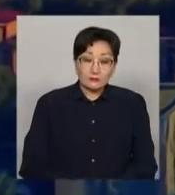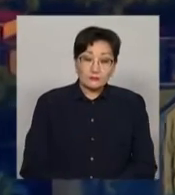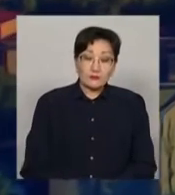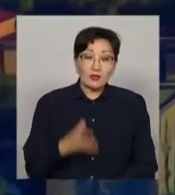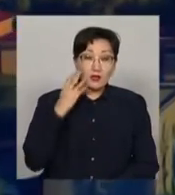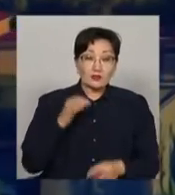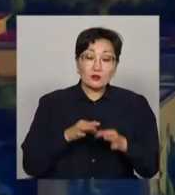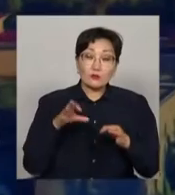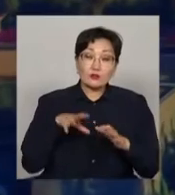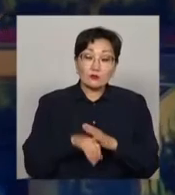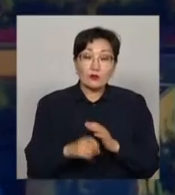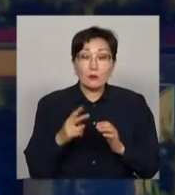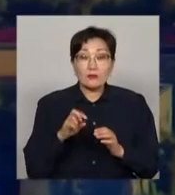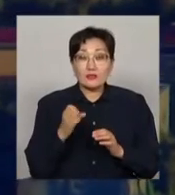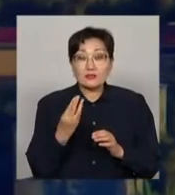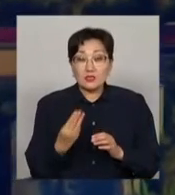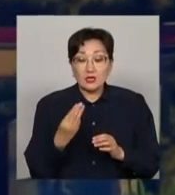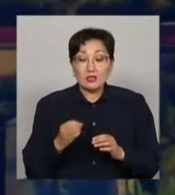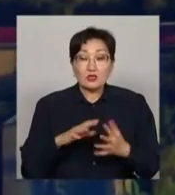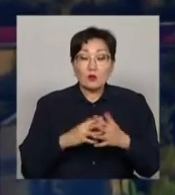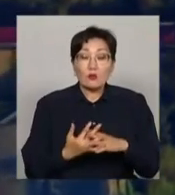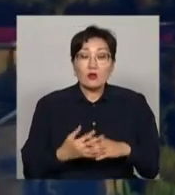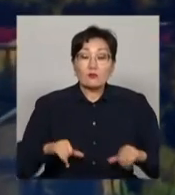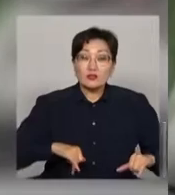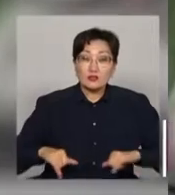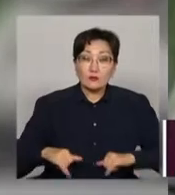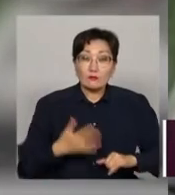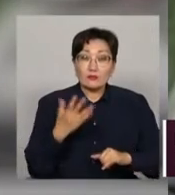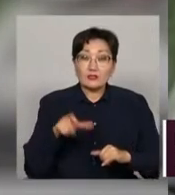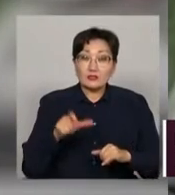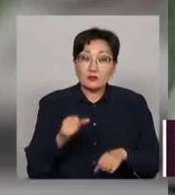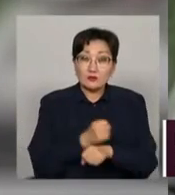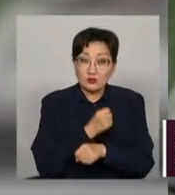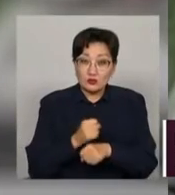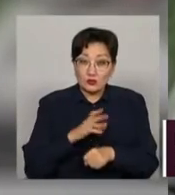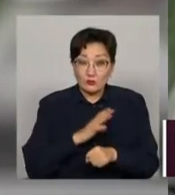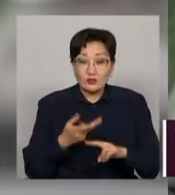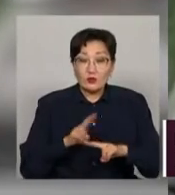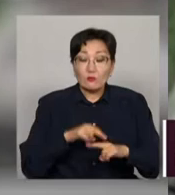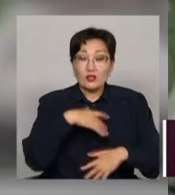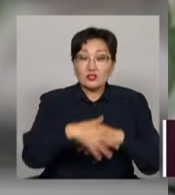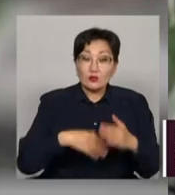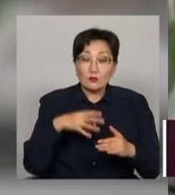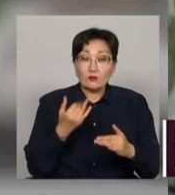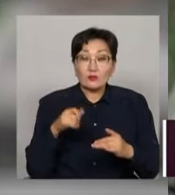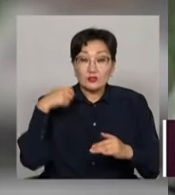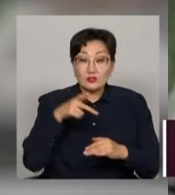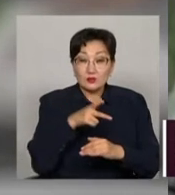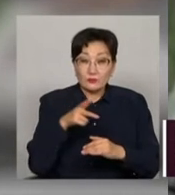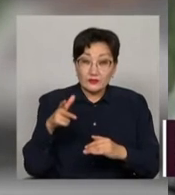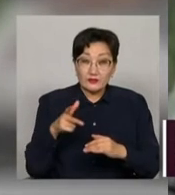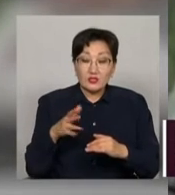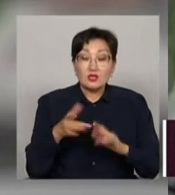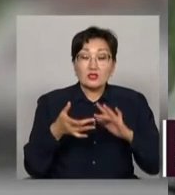Алматы облысына қарасты Бесағаш ауылында бұзақылар 5 адамды себепсіз соққыға жыққан. Сондай тәртіпсіздіктердің бірі түсіп қалған бейне